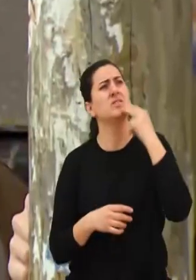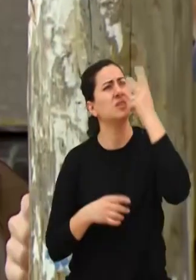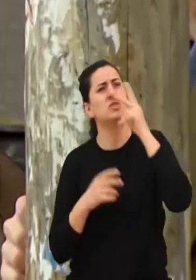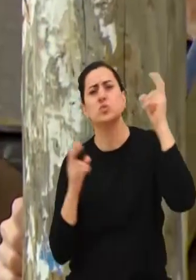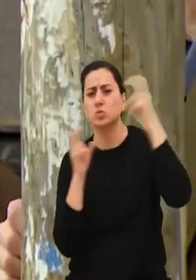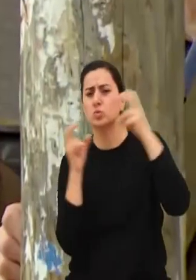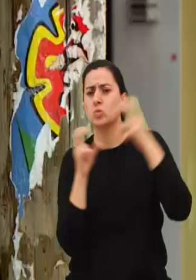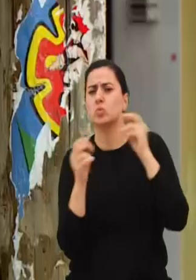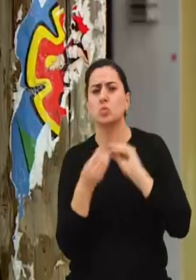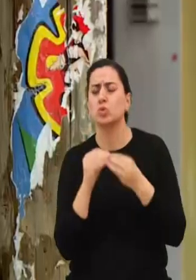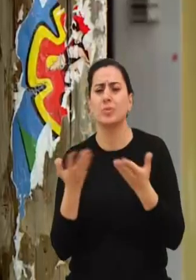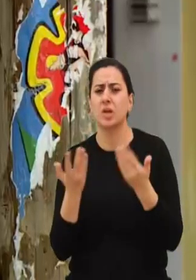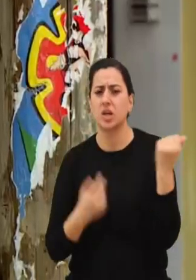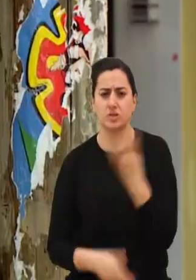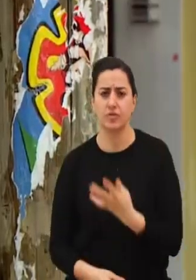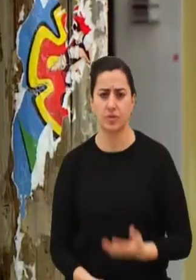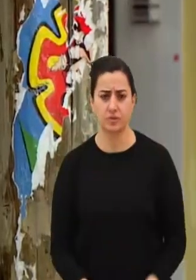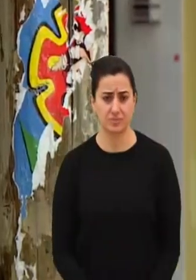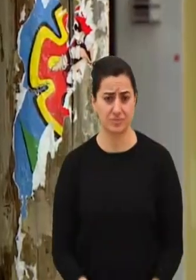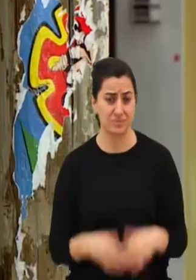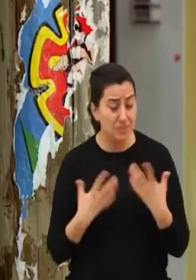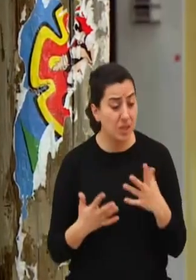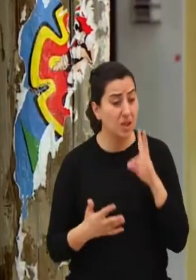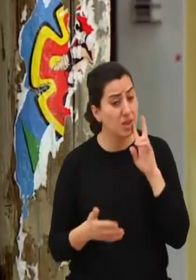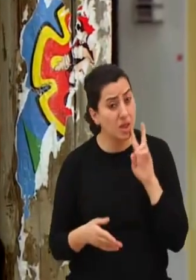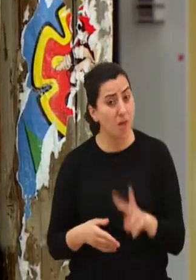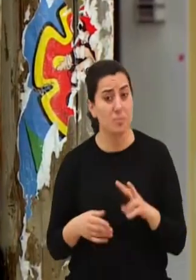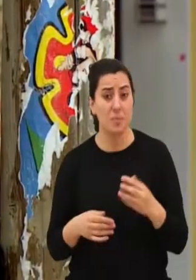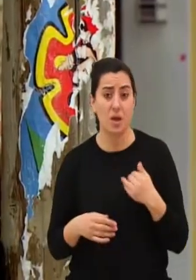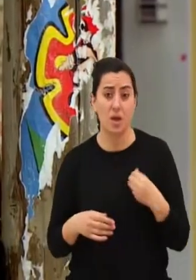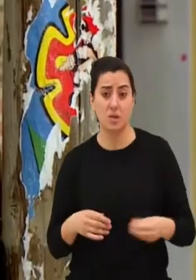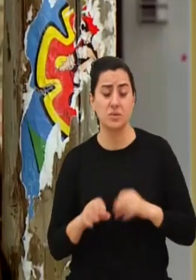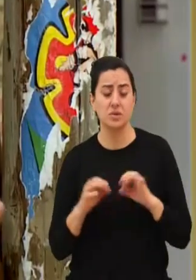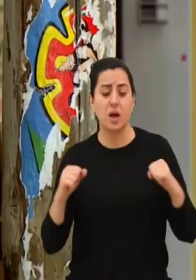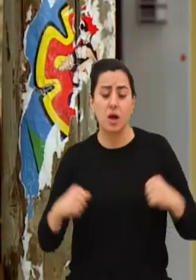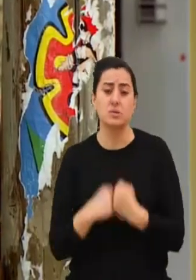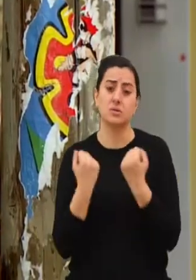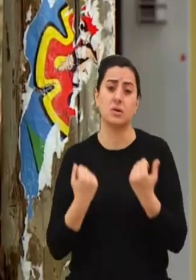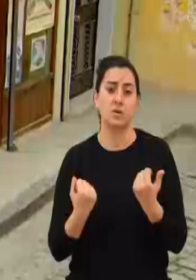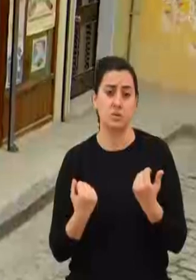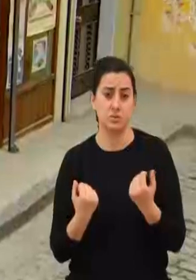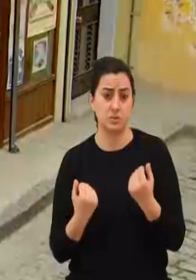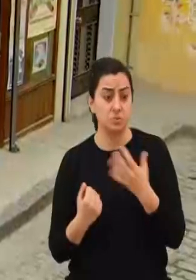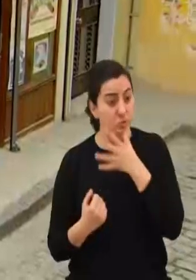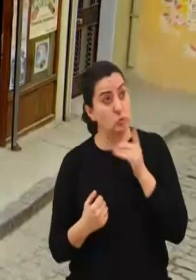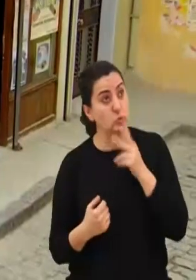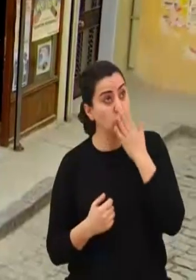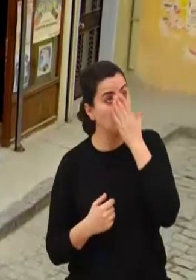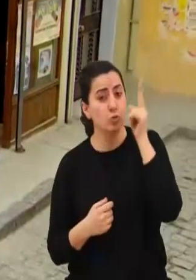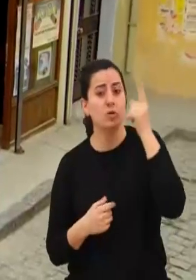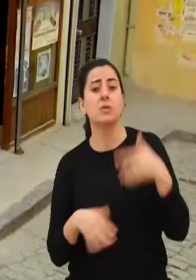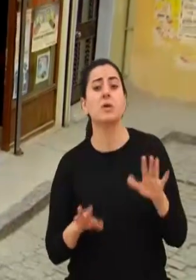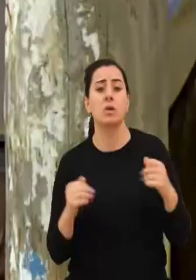teyzeyle durmadan vukuat yapıyorsun? Bu kaçıncı vukuatın sen? Ya Bekir abi yemin ederim vallahi billahi isteyerek olmadı. Yani kasti değil, kasıt yok